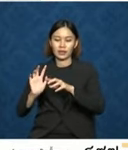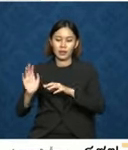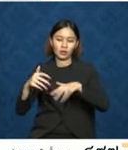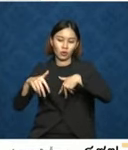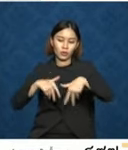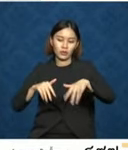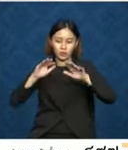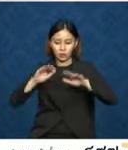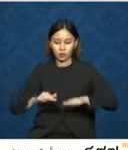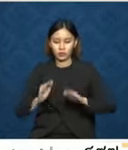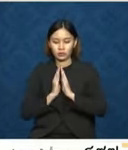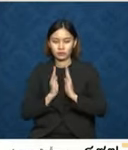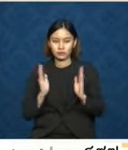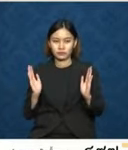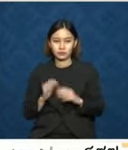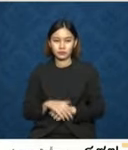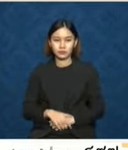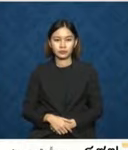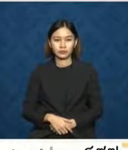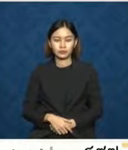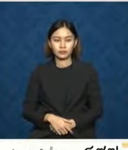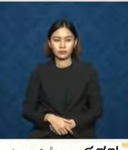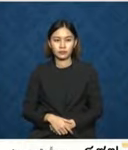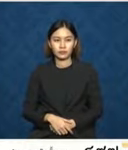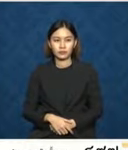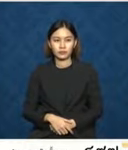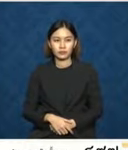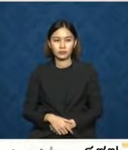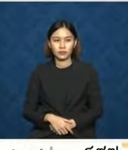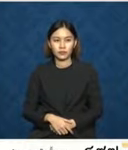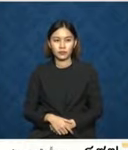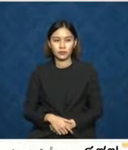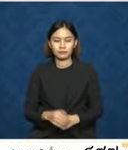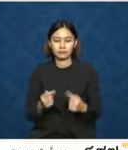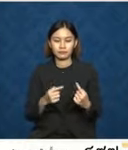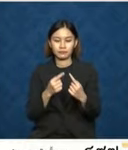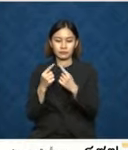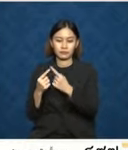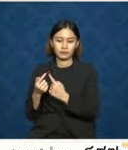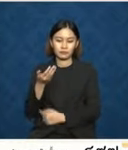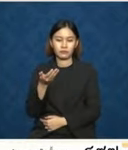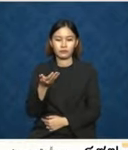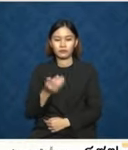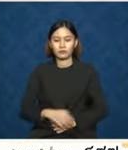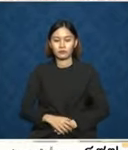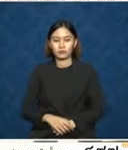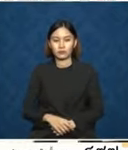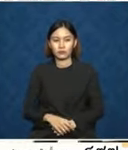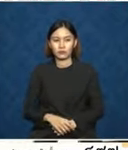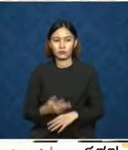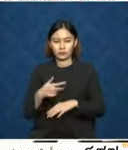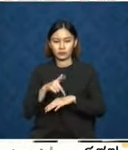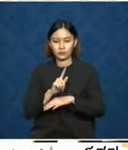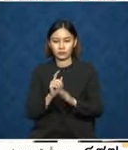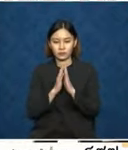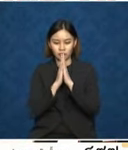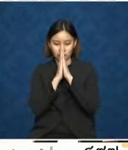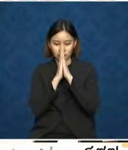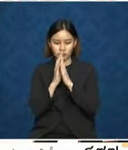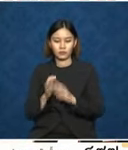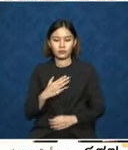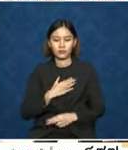ประธานครับขอบคุณครับขอเชิญรองศาสตราจารย์สุรวาททองบู่ครับขบเรียนท่านประธาน